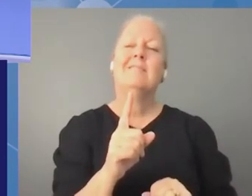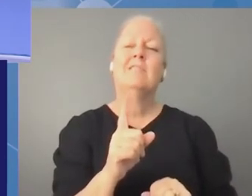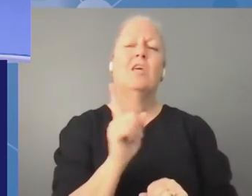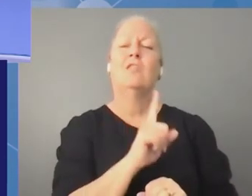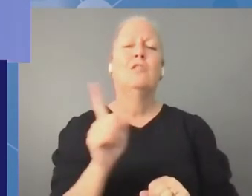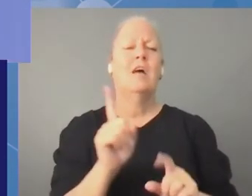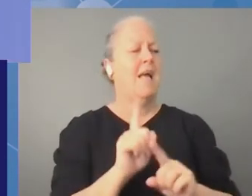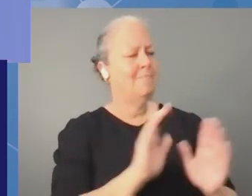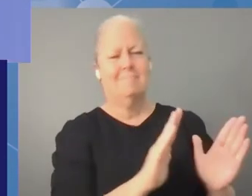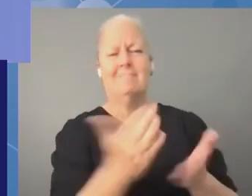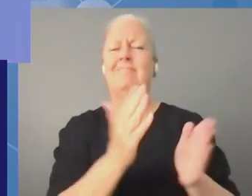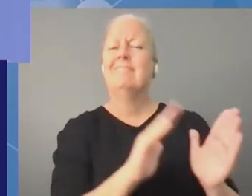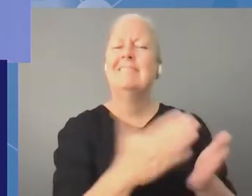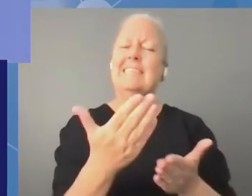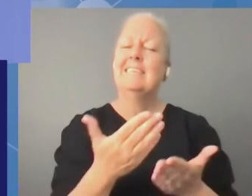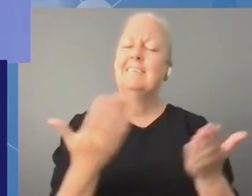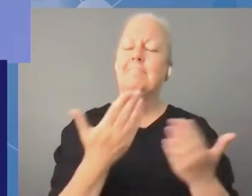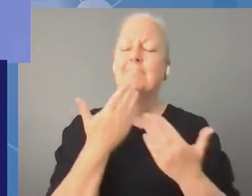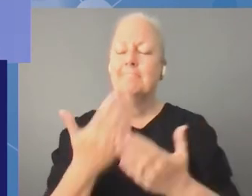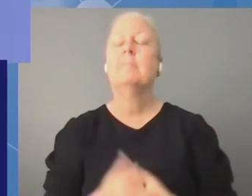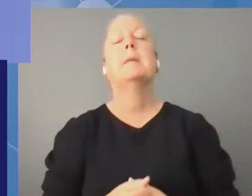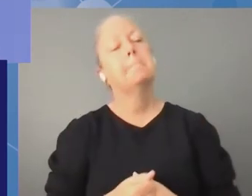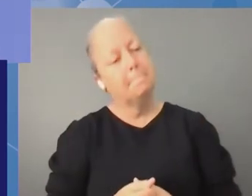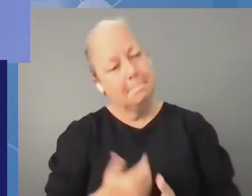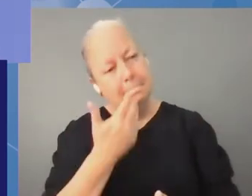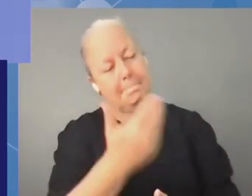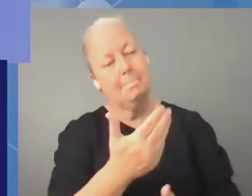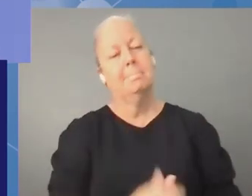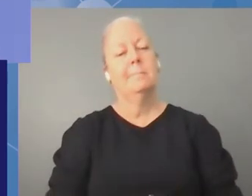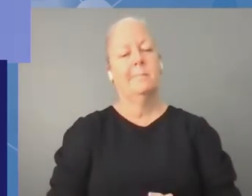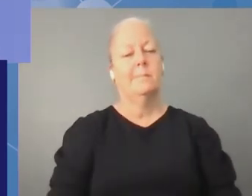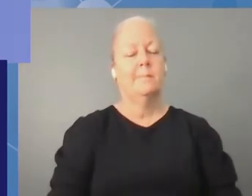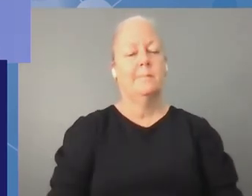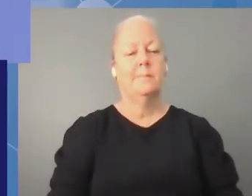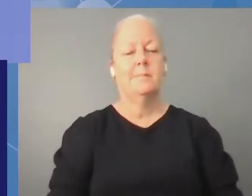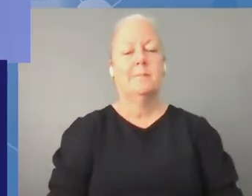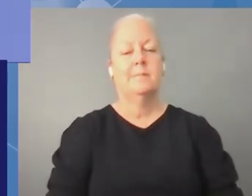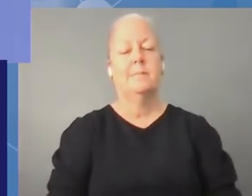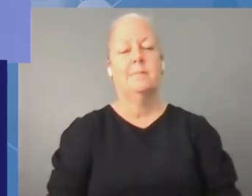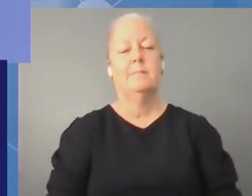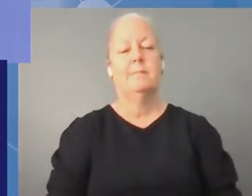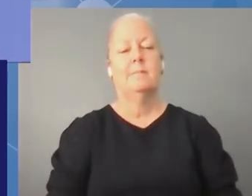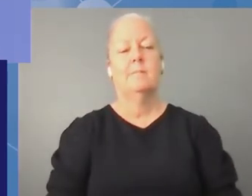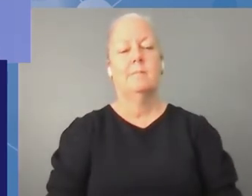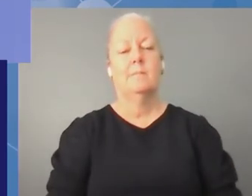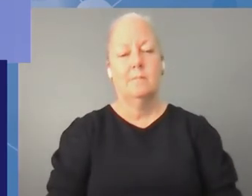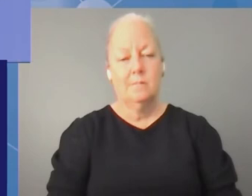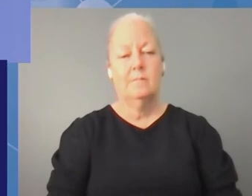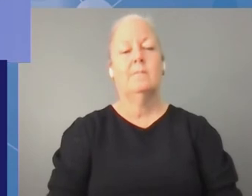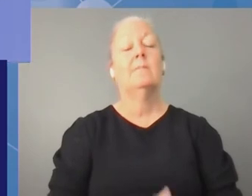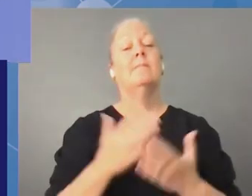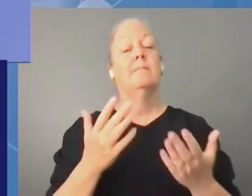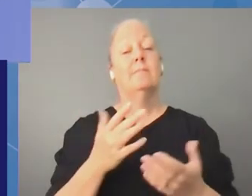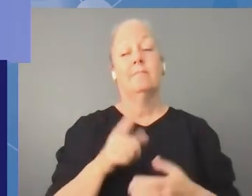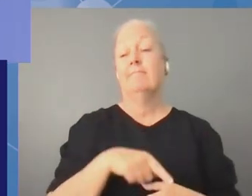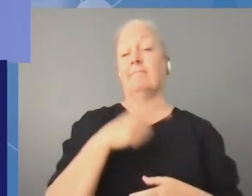要提高这个可见度的吧，有些法律一些东西的吧，要后面要实施的吧，这个是涉及到未来